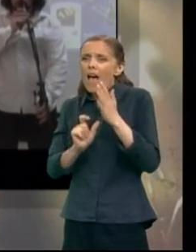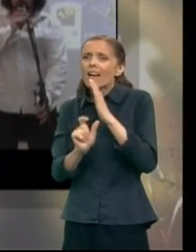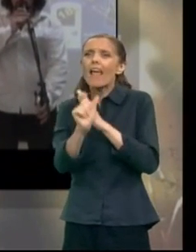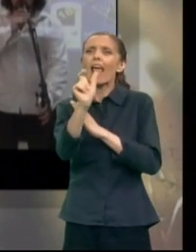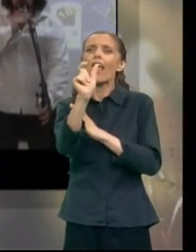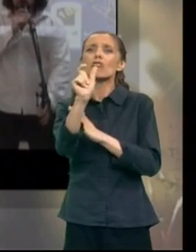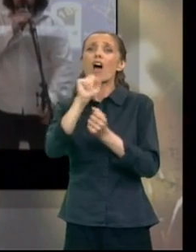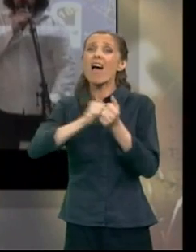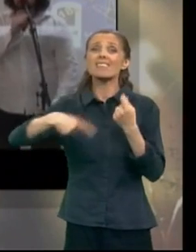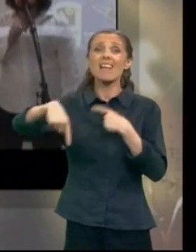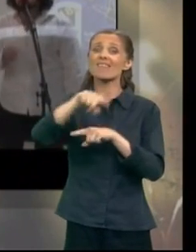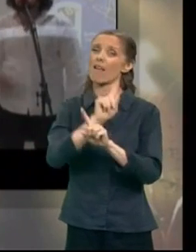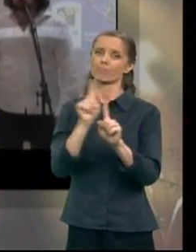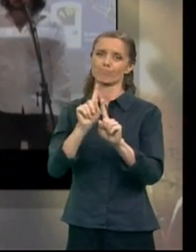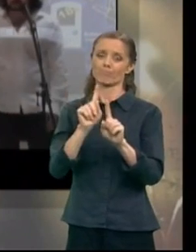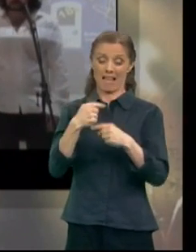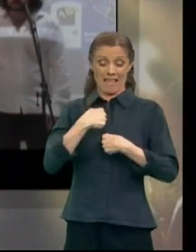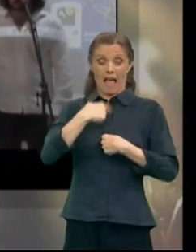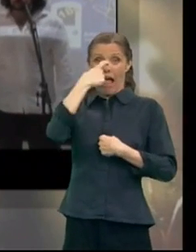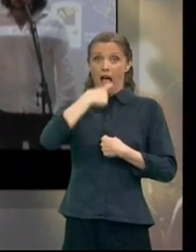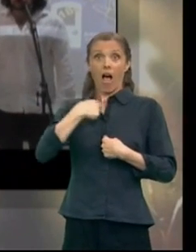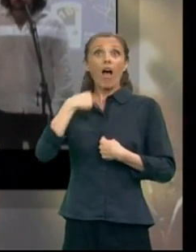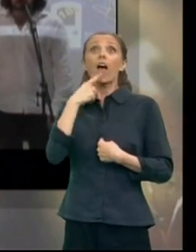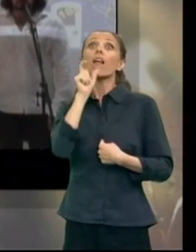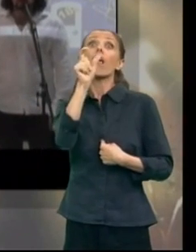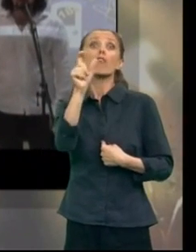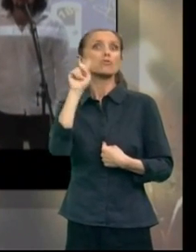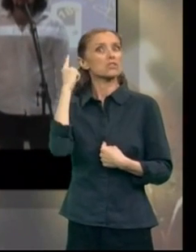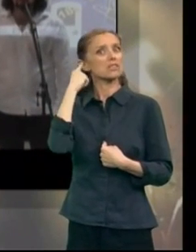nisam čula. U mom početku beše